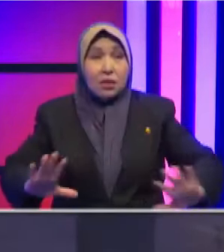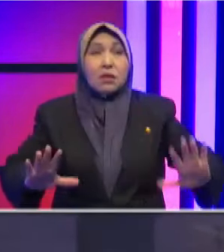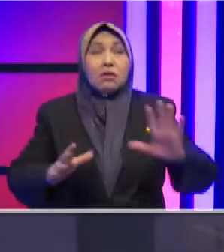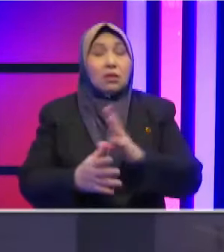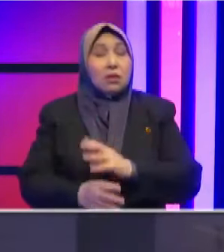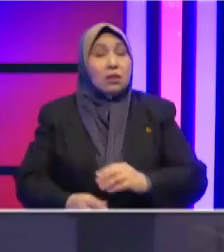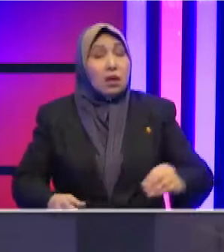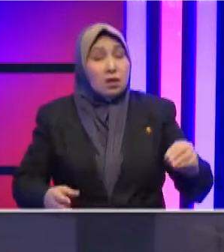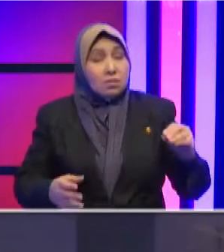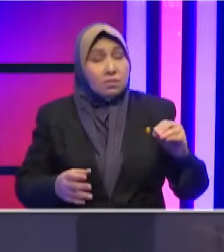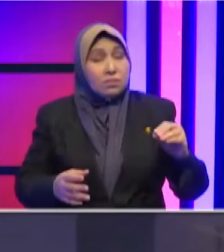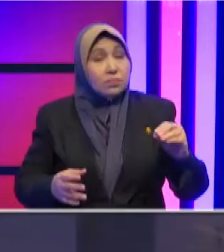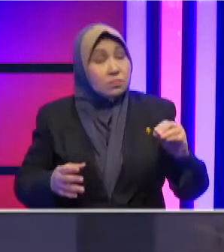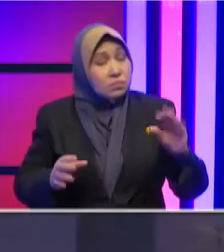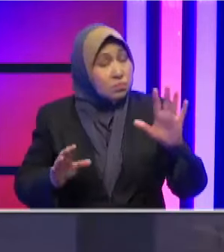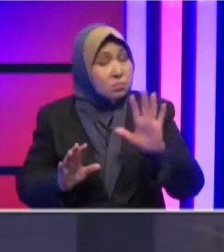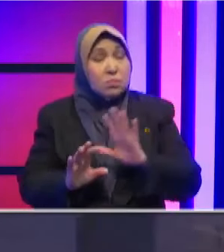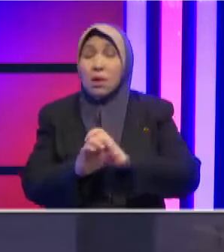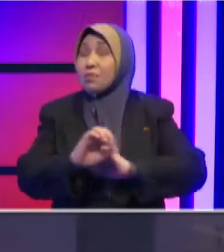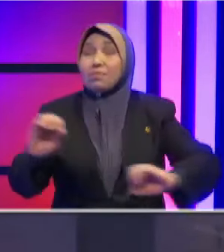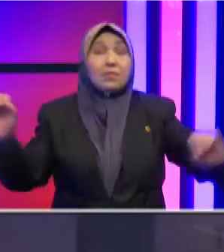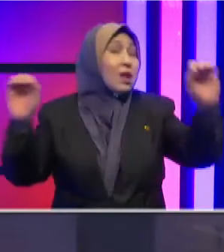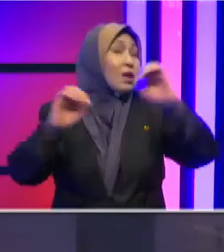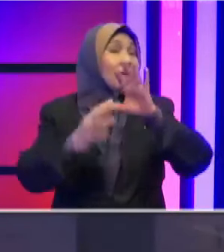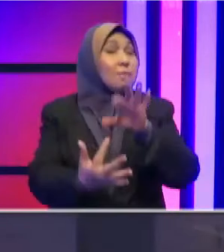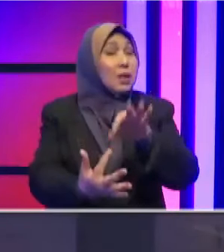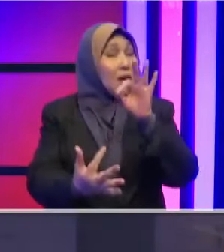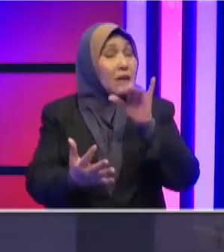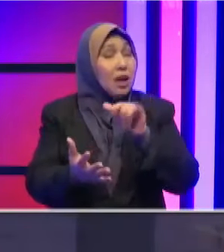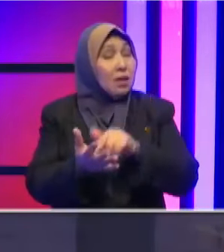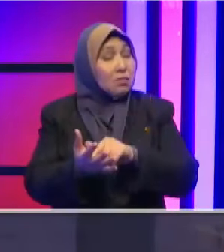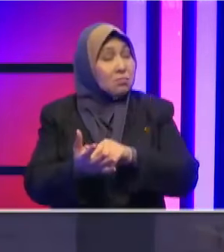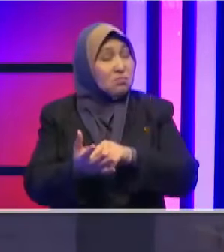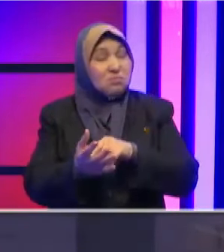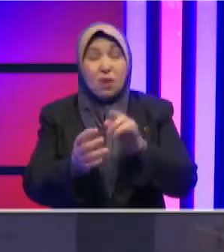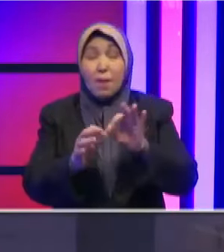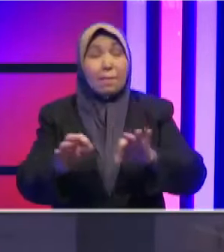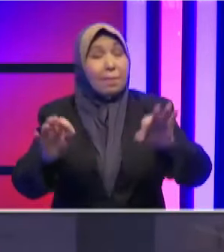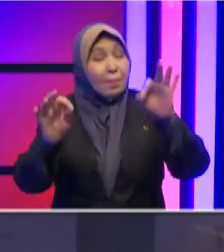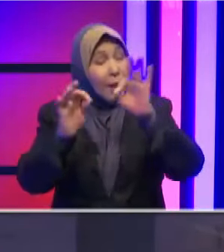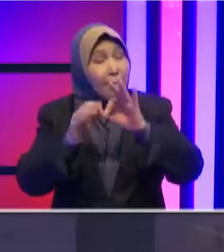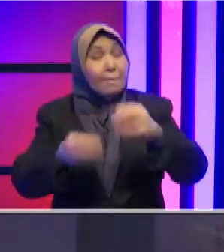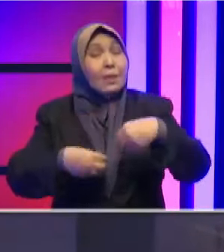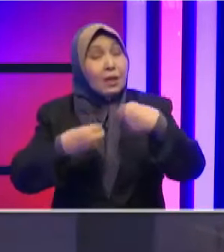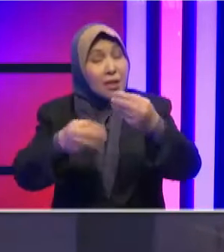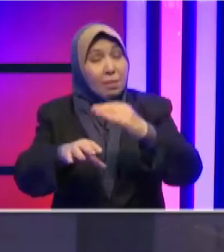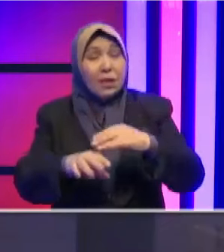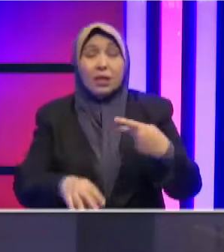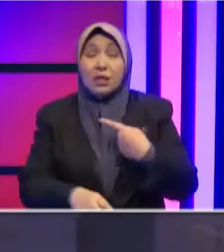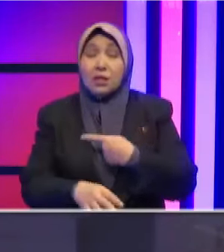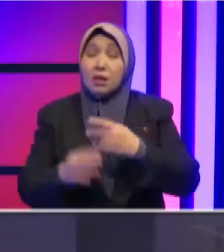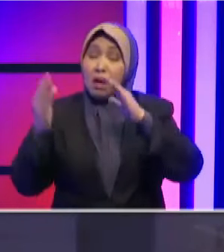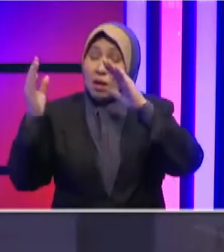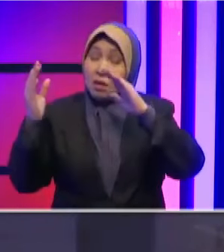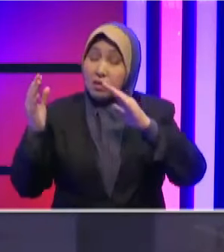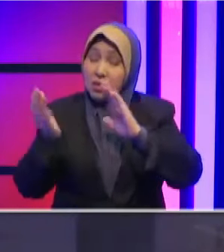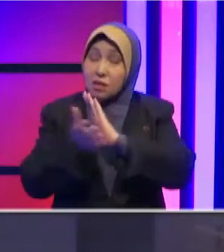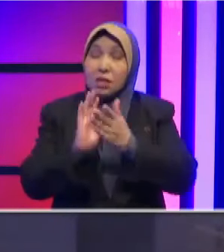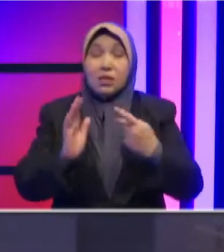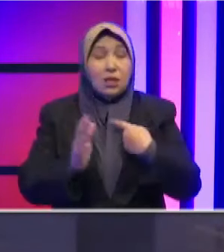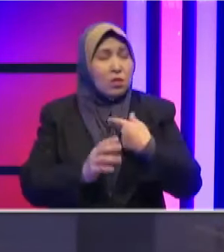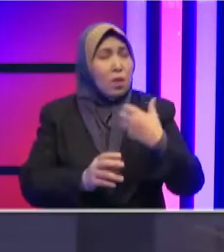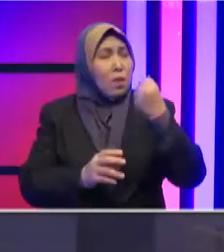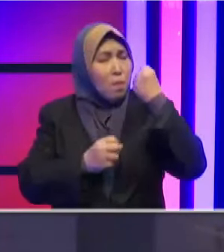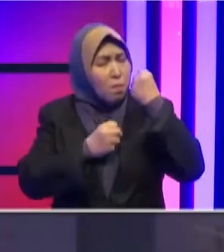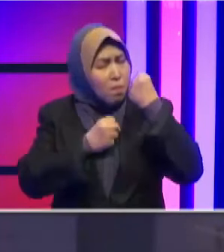subhanahu wa ta'ala tiada pilihan lagi secara mutlak yang Allah berikan kepada kita agar kita senantiasa berpegang